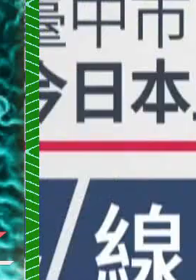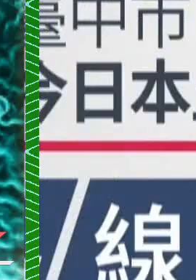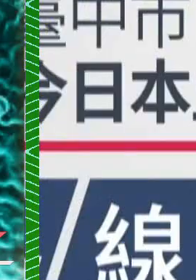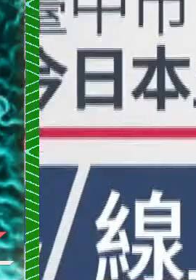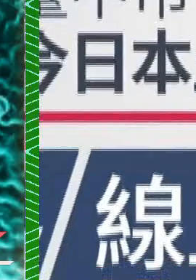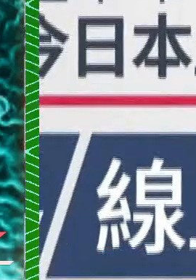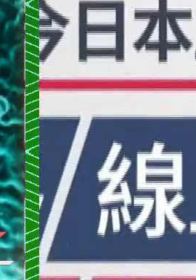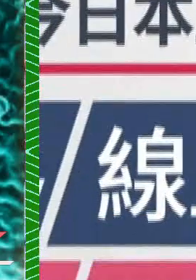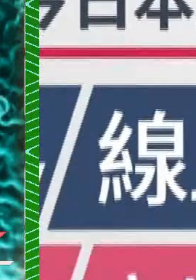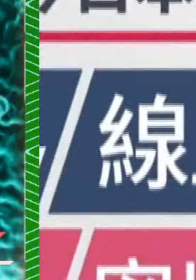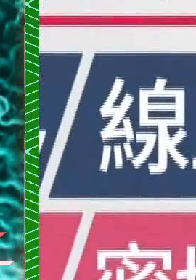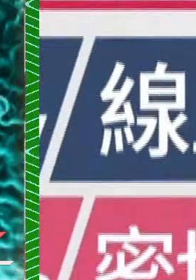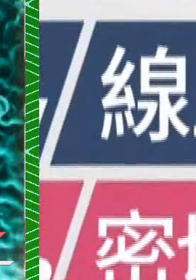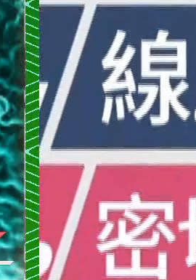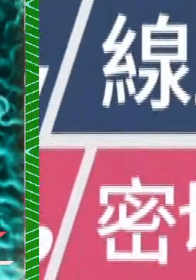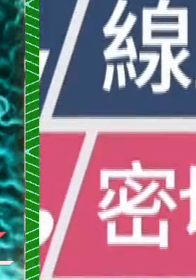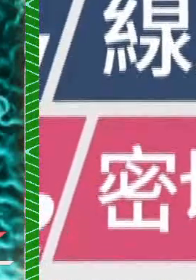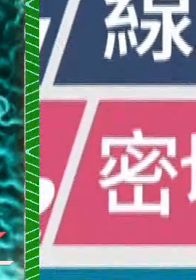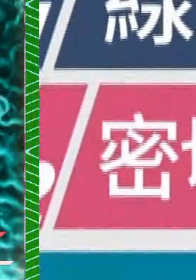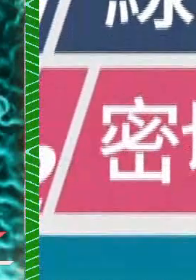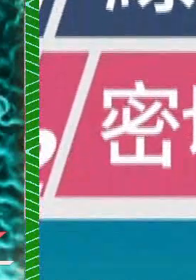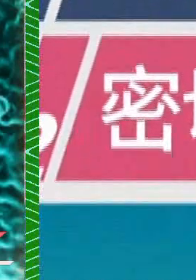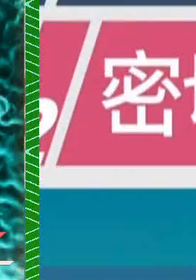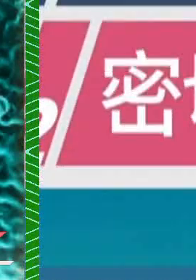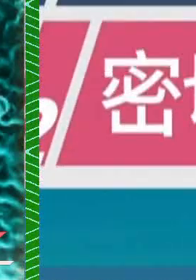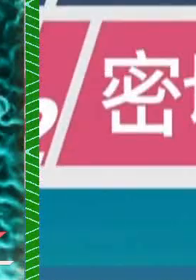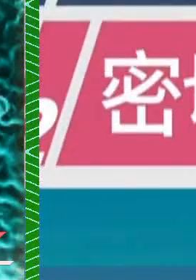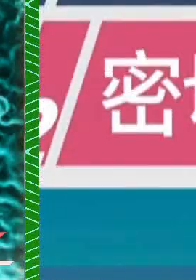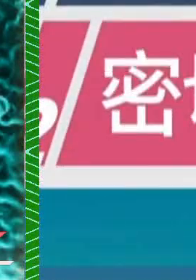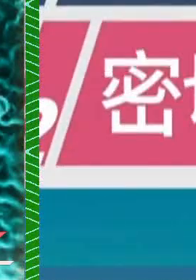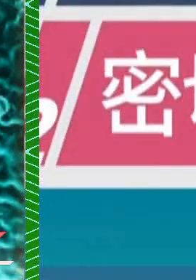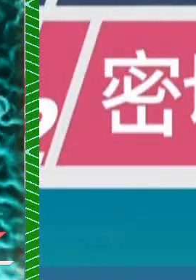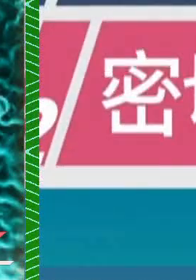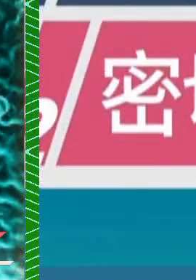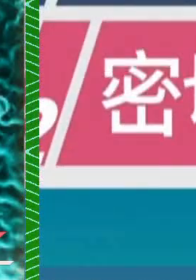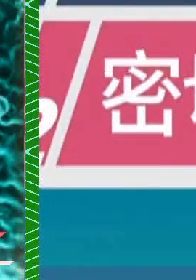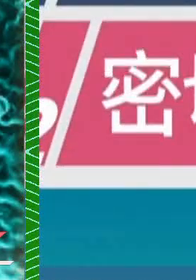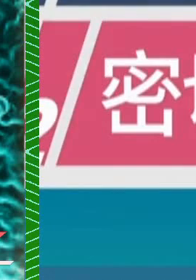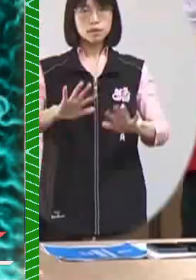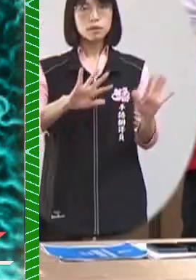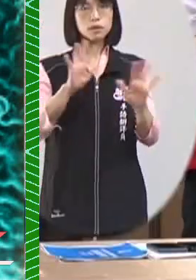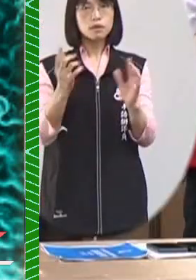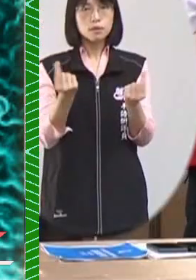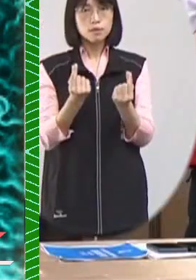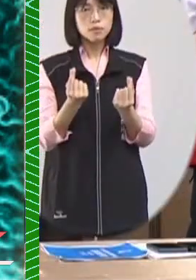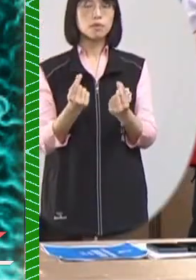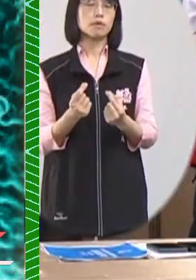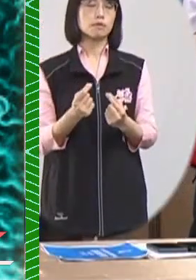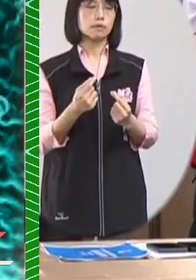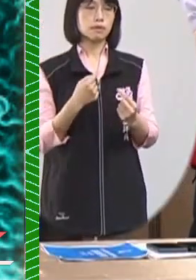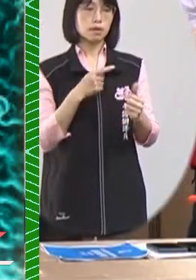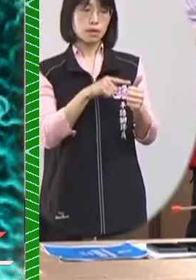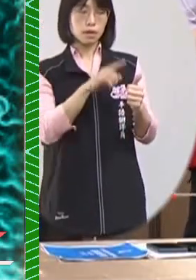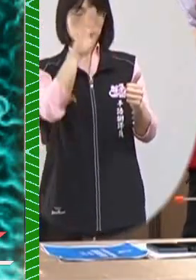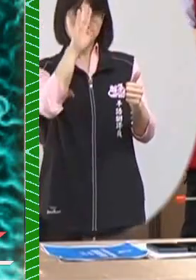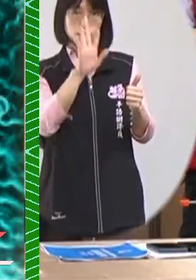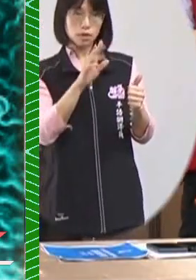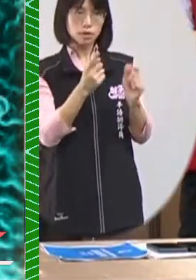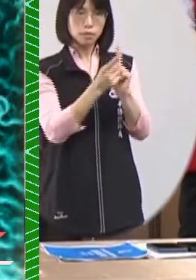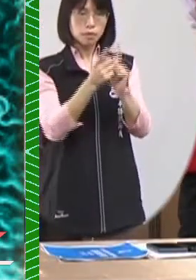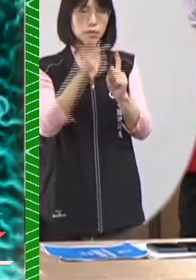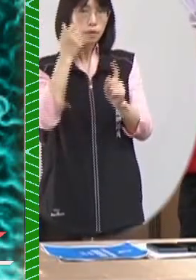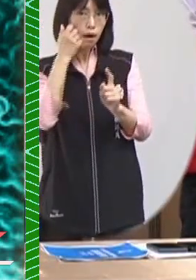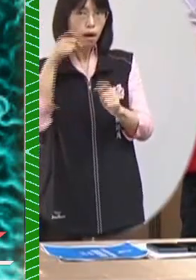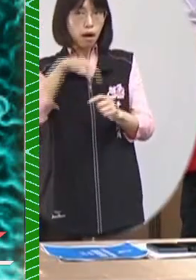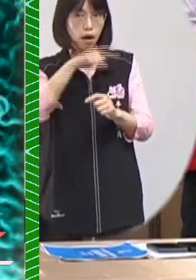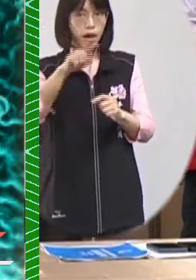营区还有学校，疫情都还在持续延烧。台中则是新增了356例，以逢甲大学为最多，一口气新